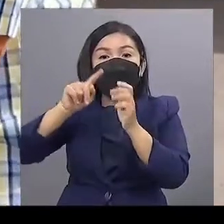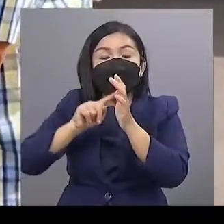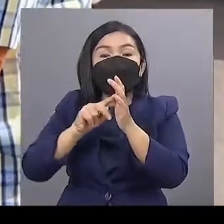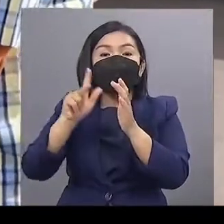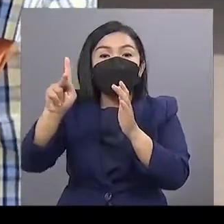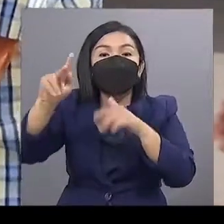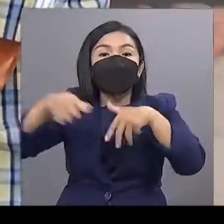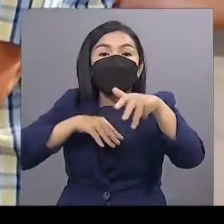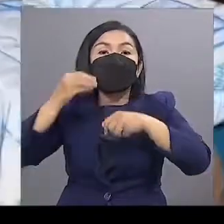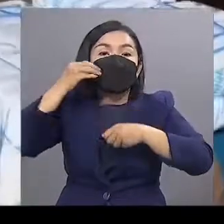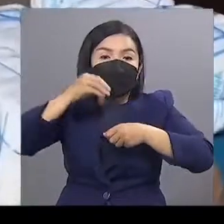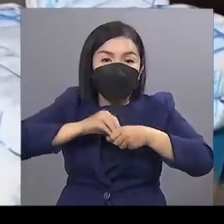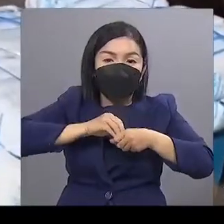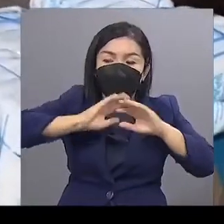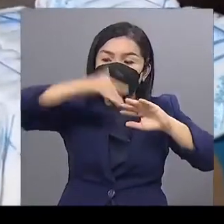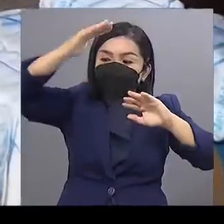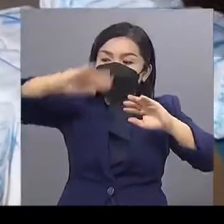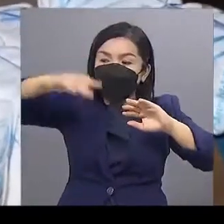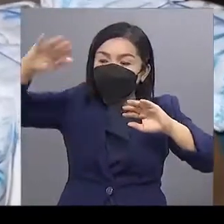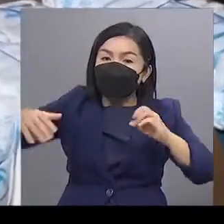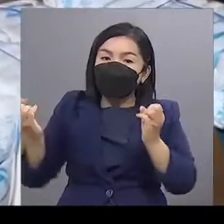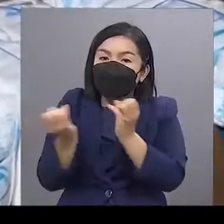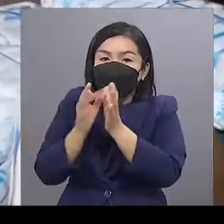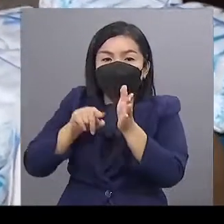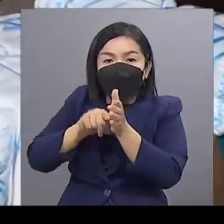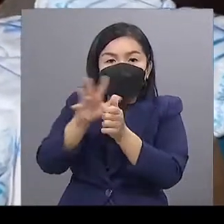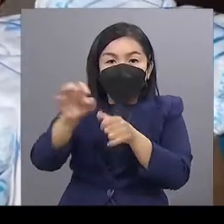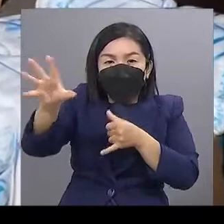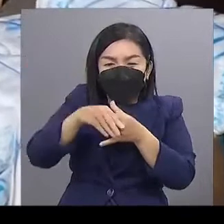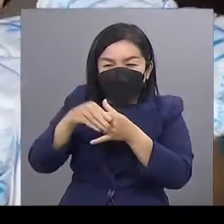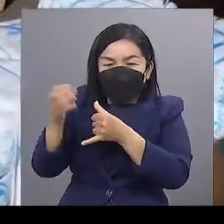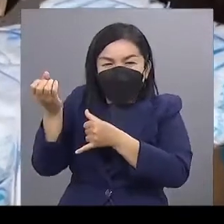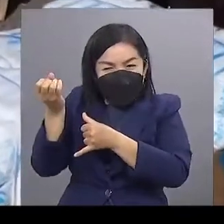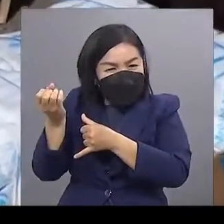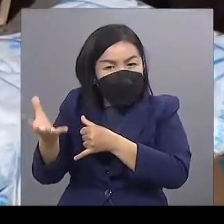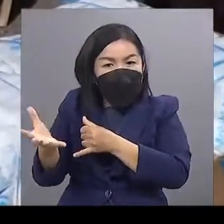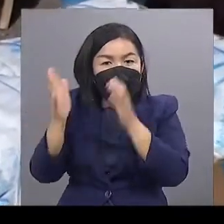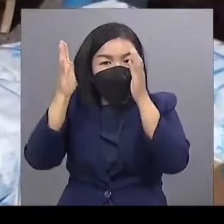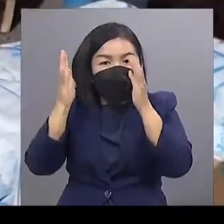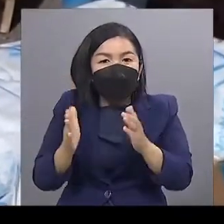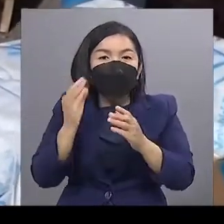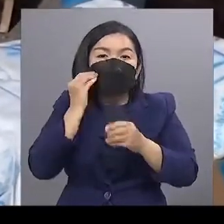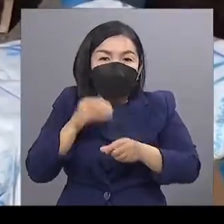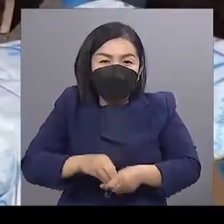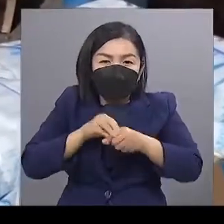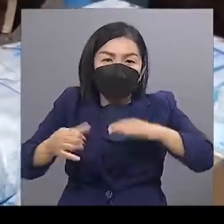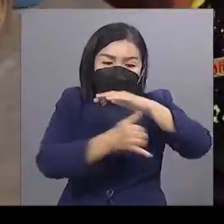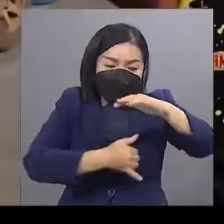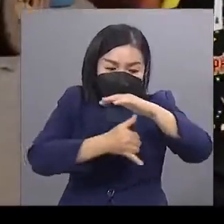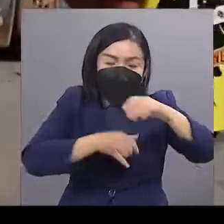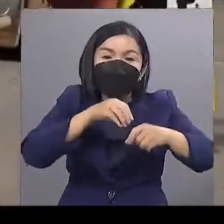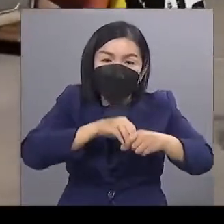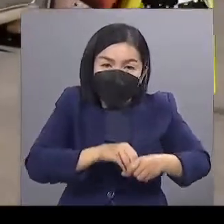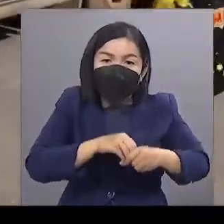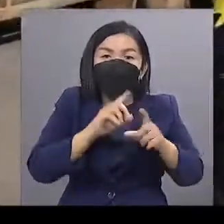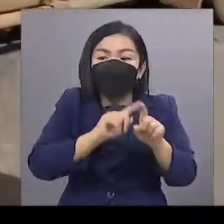ทบจากโควิด-19มีผู้ติดเชื้อจำนวนมากรวมถึงมีคนต้องกักตัวอีกจำนวนหนึ่งค่ะแนวโน้มการติดเชื้อเ